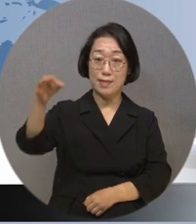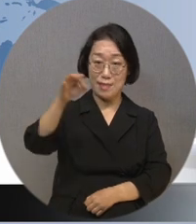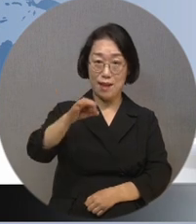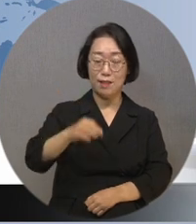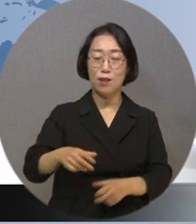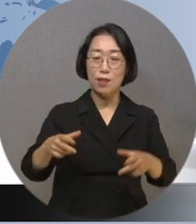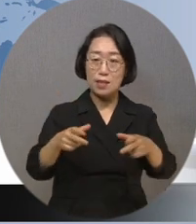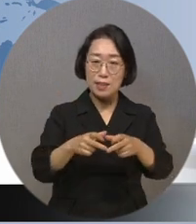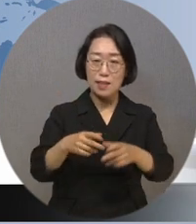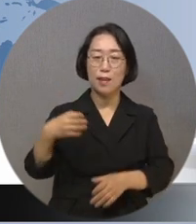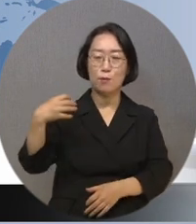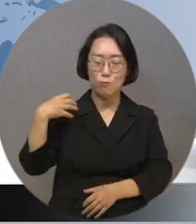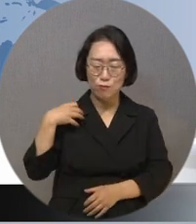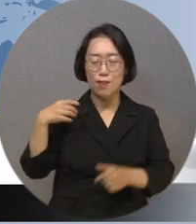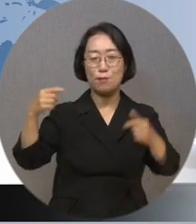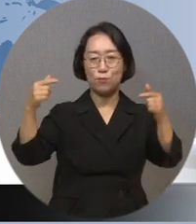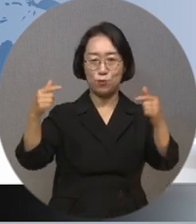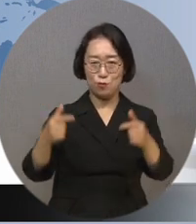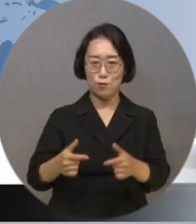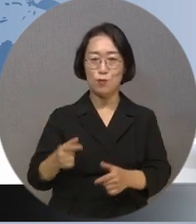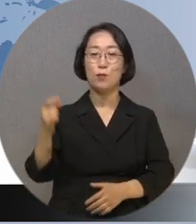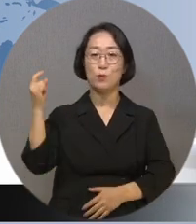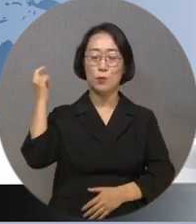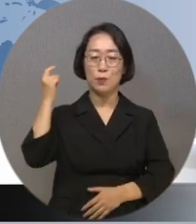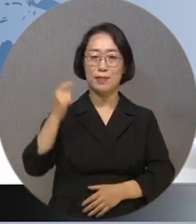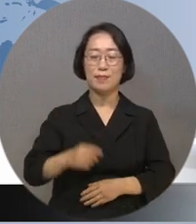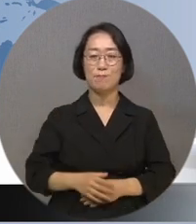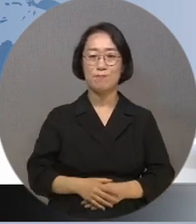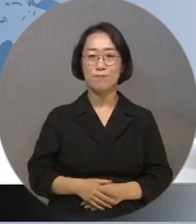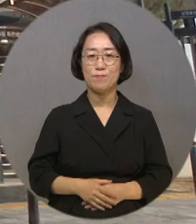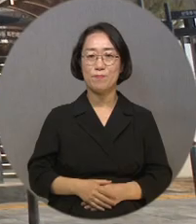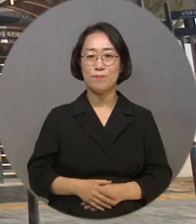장애인의 경제적 부담이 낮아진다는 소식입니다.